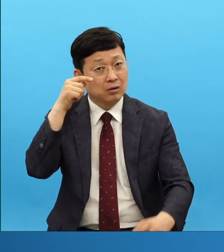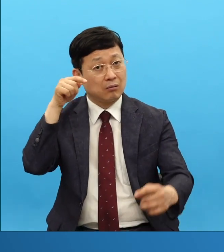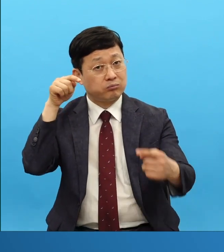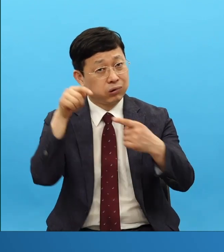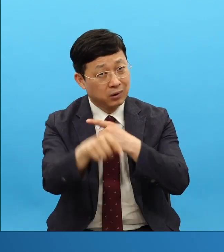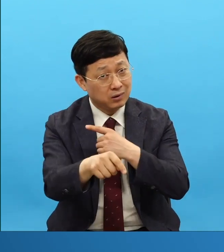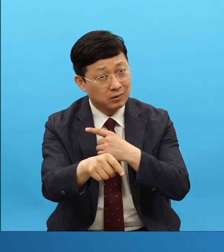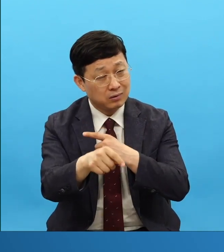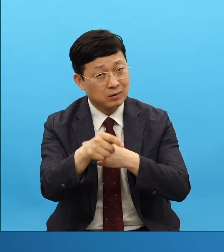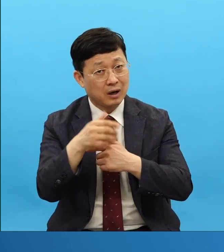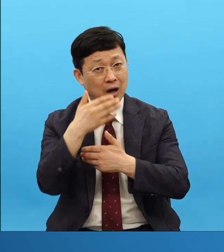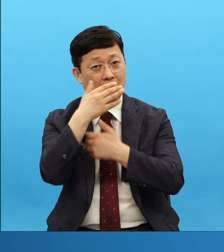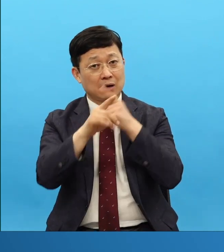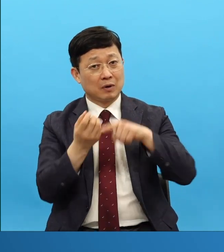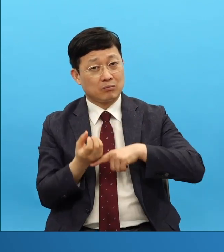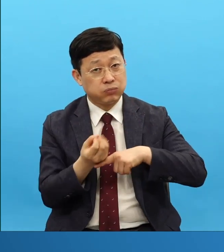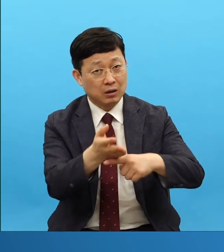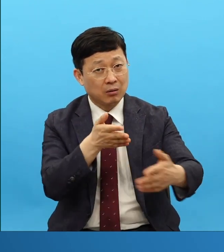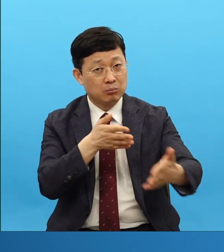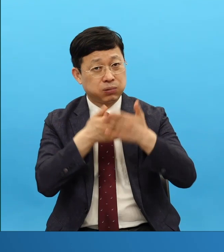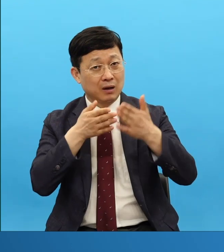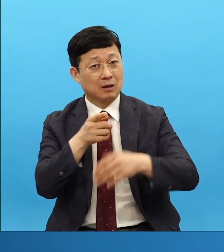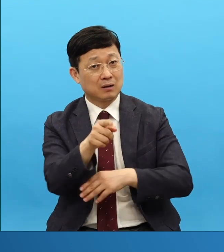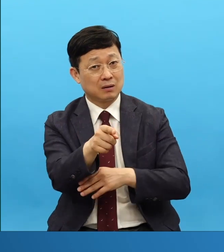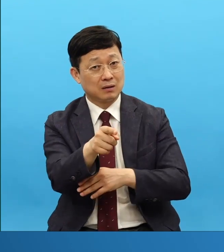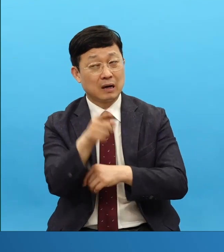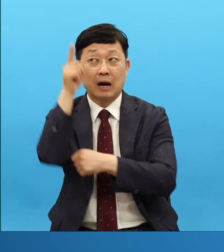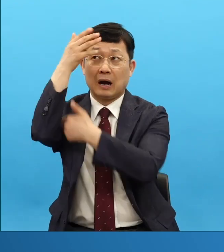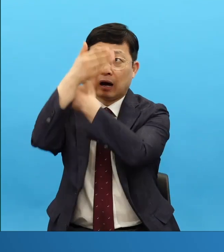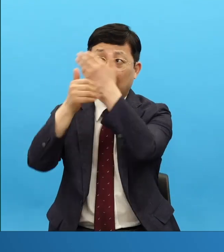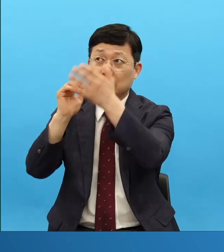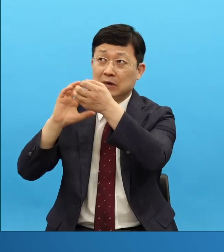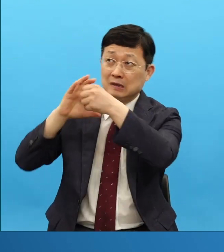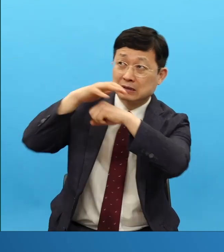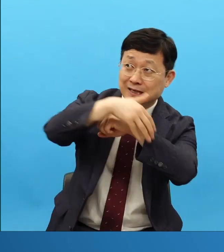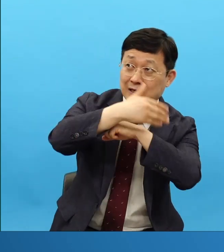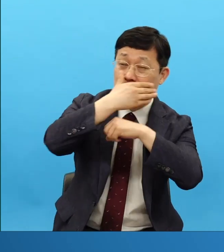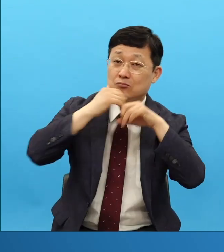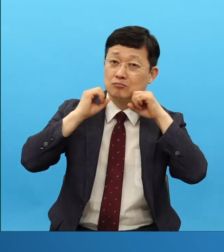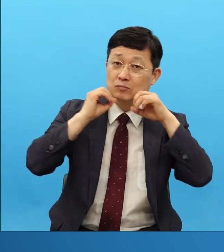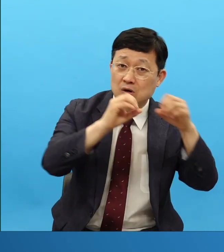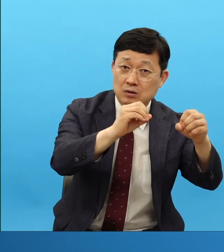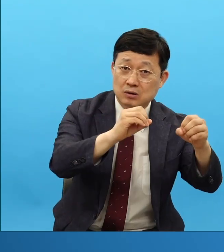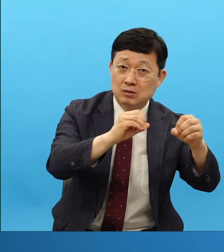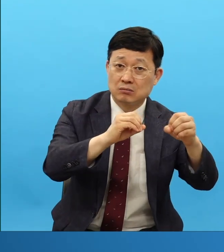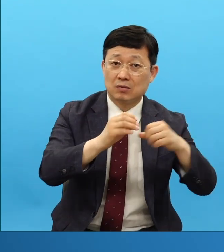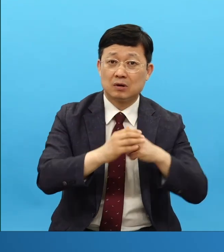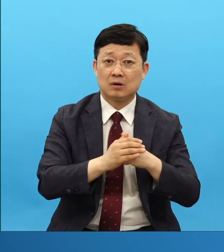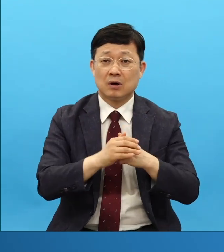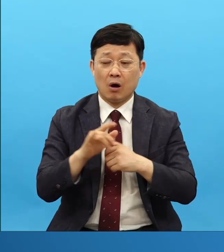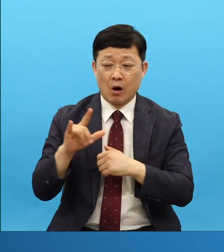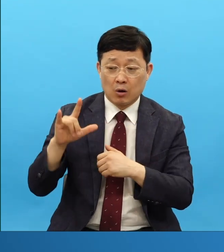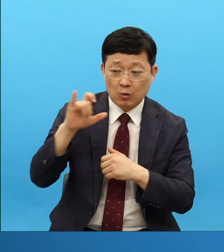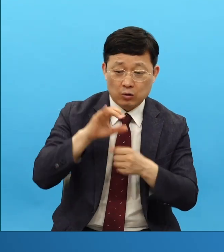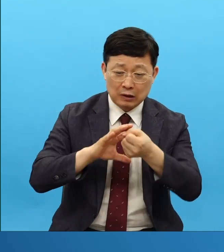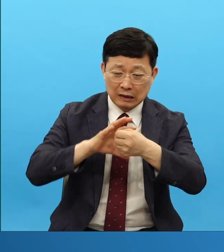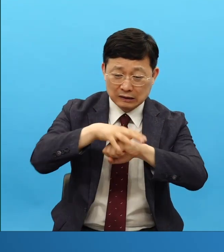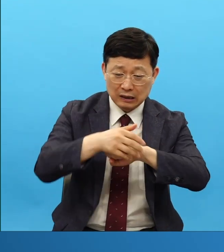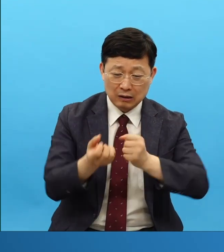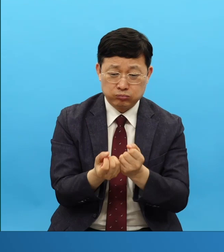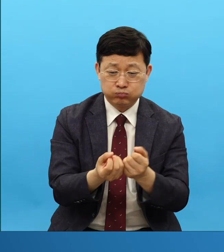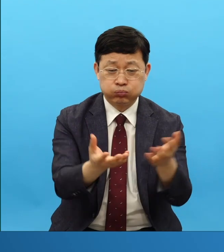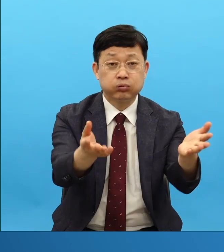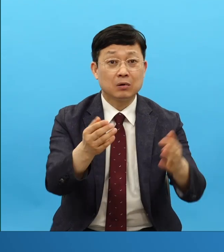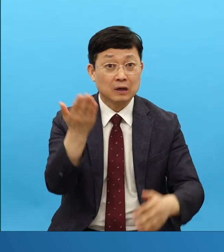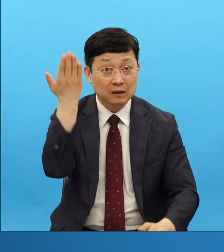그렇게 안 맞습니까? 하나님은 세계를 가라 빨리 영적분 살리라는데 코로나가 전 세계로 걸립니다. And you don't